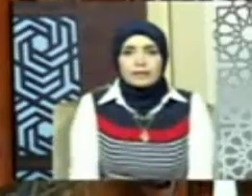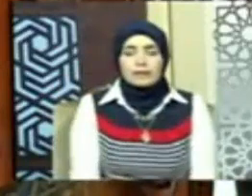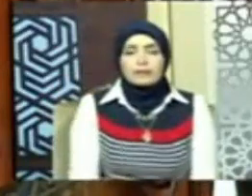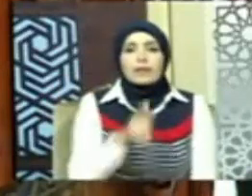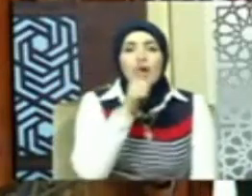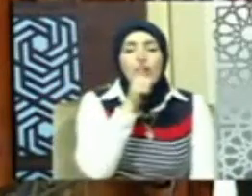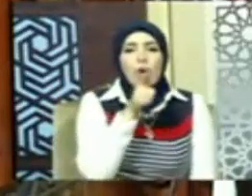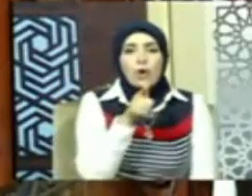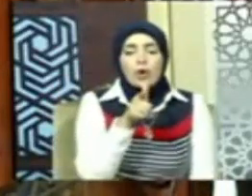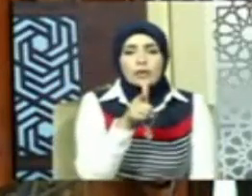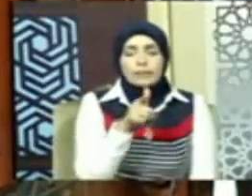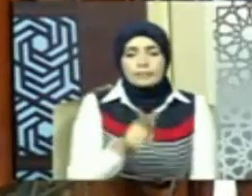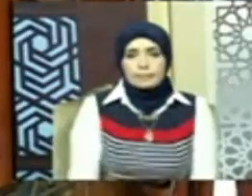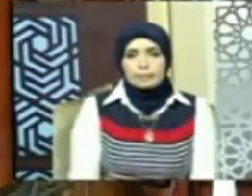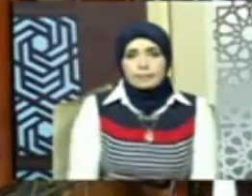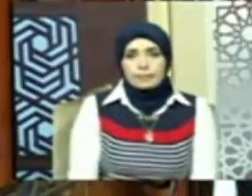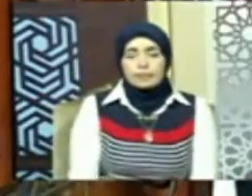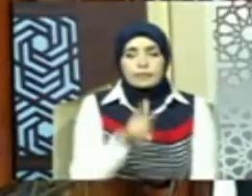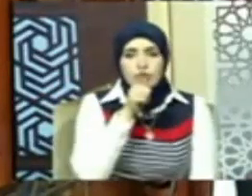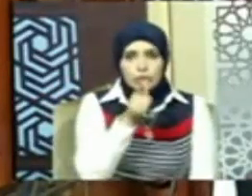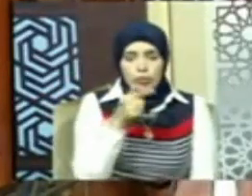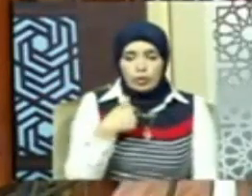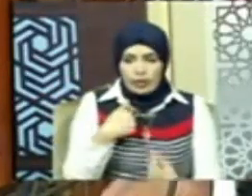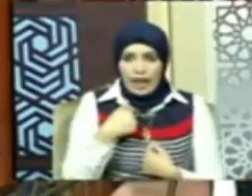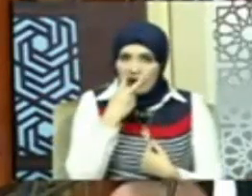قلت قد لم يقل حتى قد